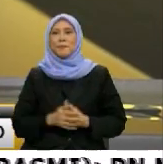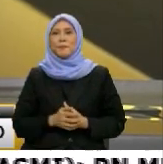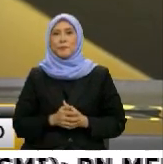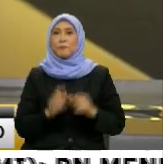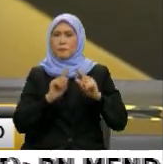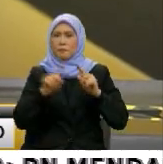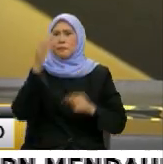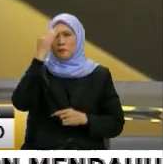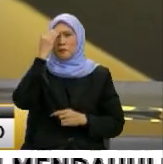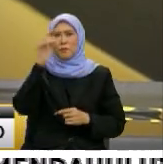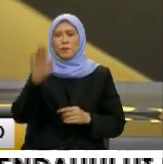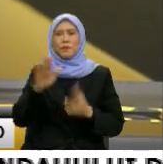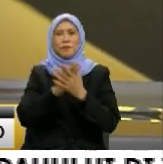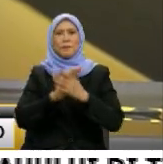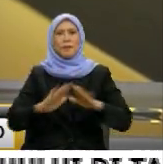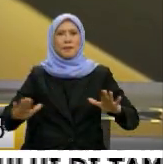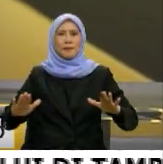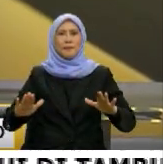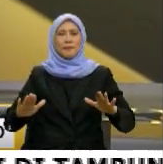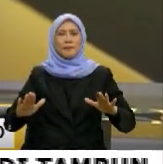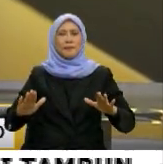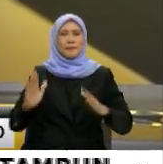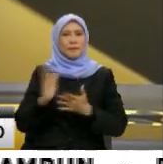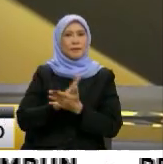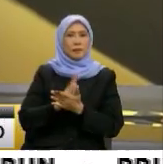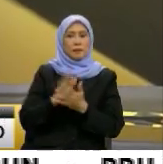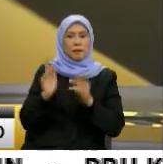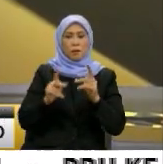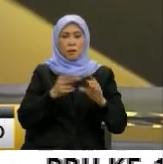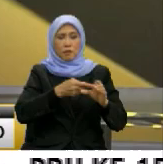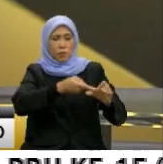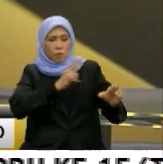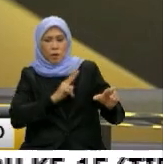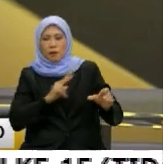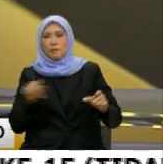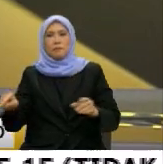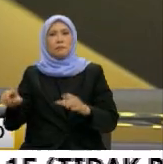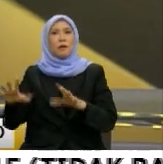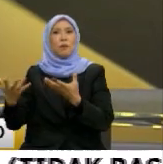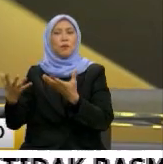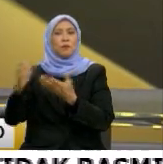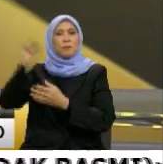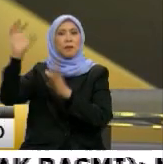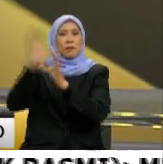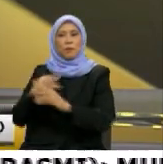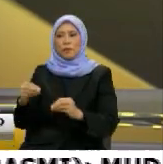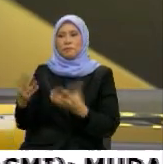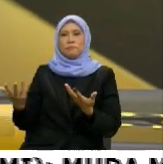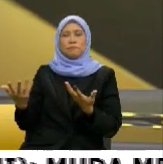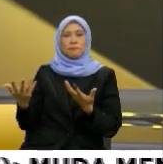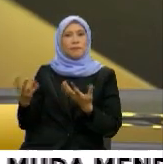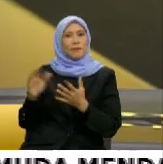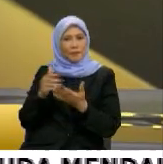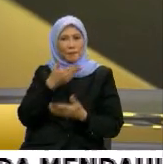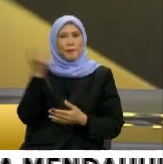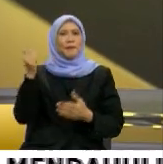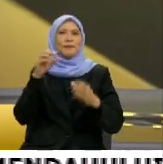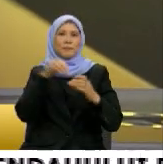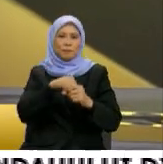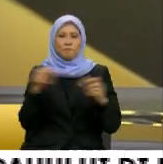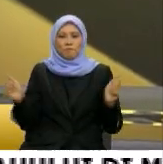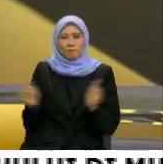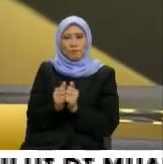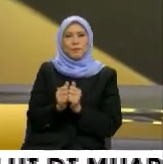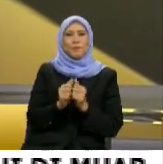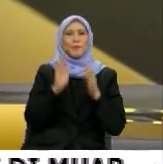soal keselamatan yang sangat diragukan kalau keluar. Itu satu yang mereka rasa perlu lebih selamat berada dengan